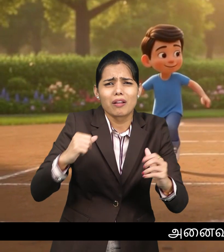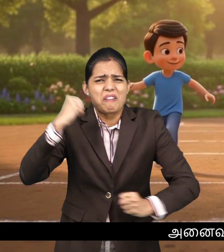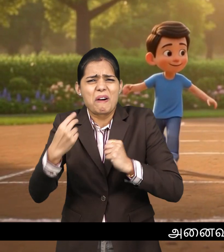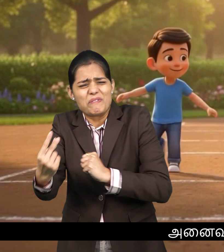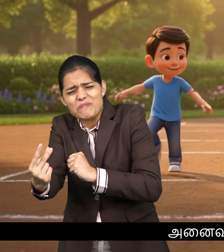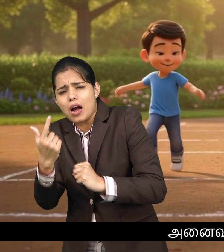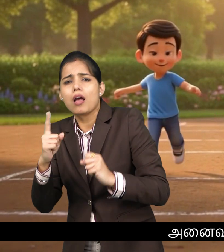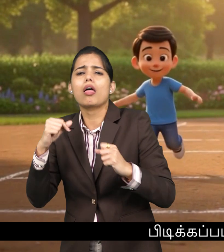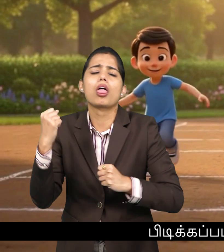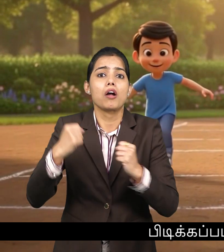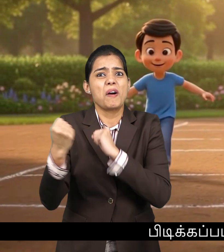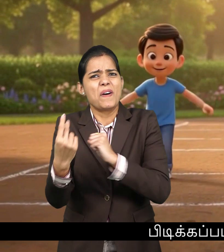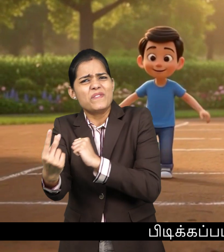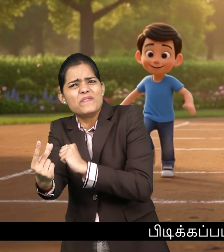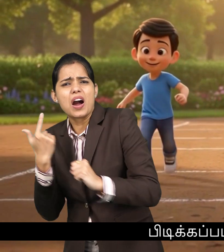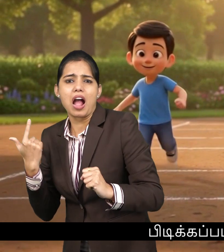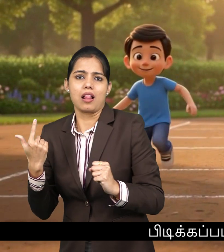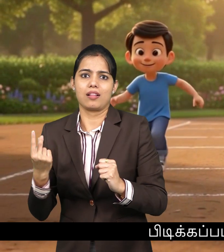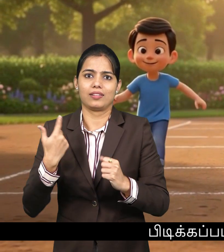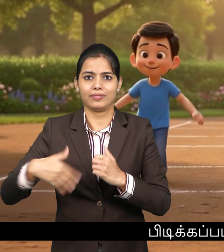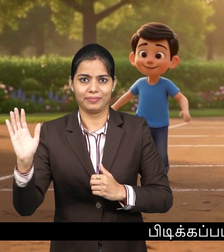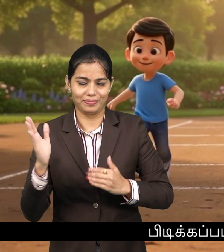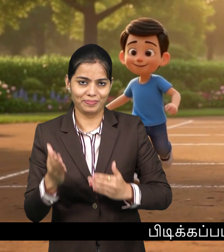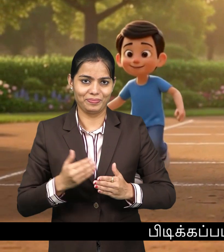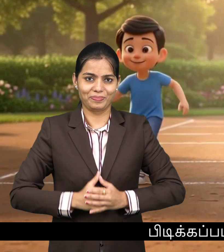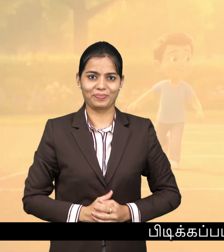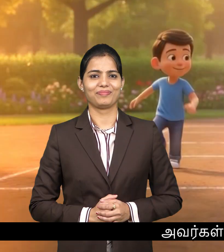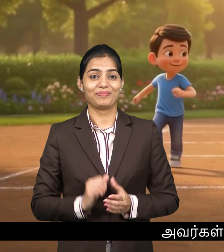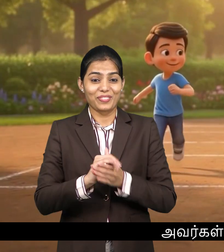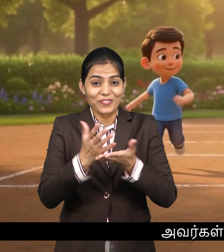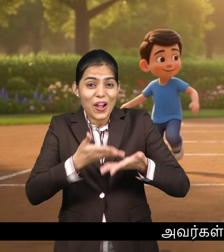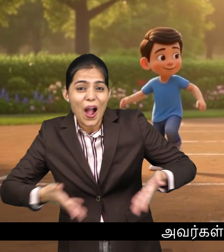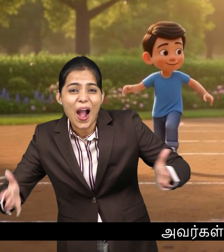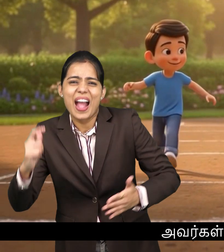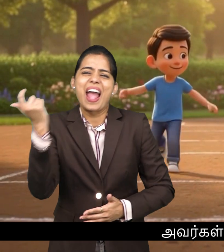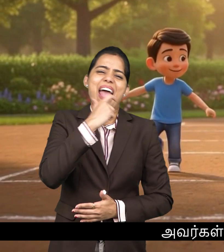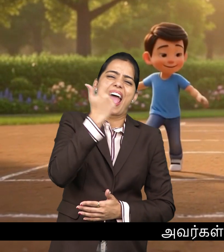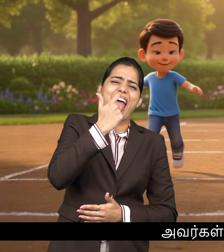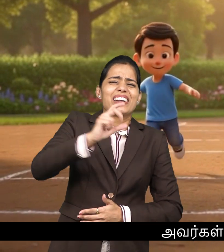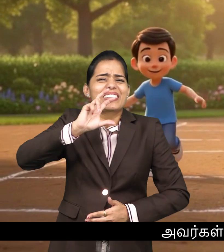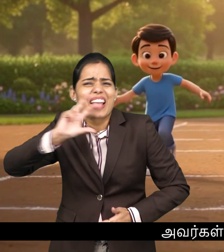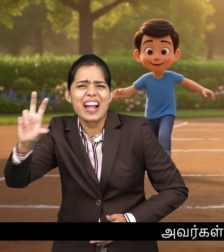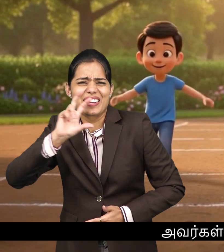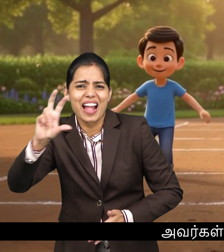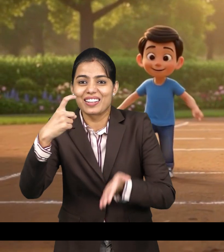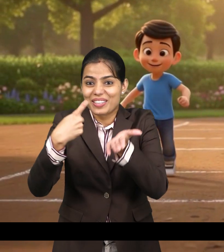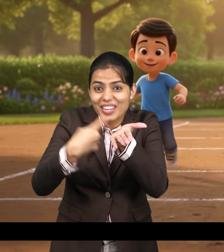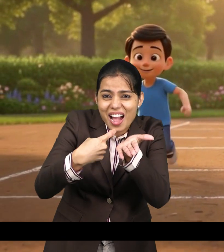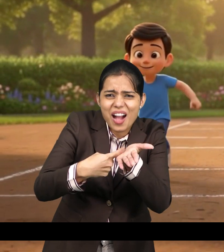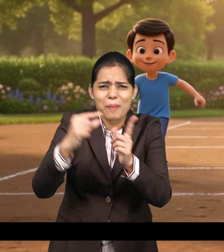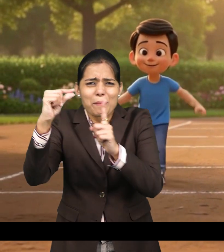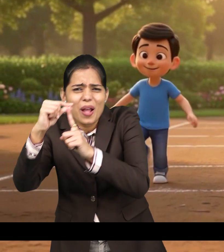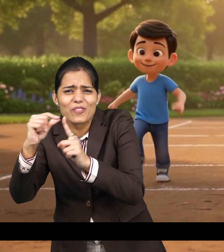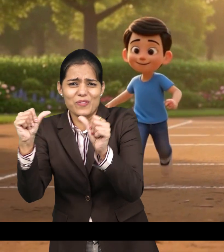அனைவரும் விரைவாக ஓடி பிடிக்கப்படாதிருக்க முயன்றனர். அவர்கள் சிரித்து கூச்சலிட்டு,